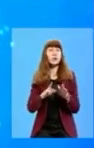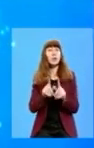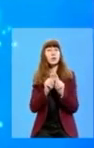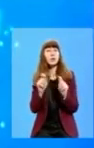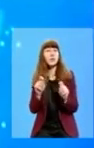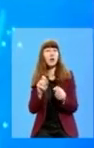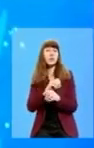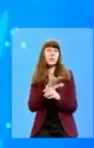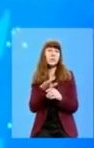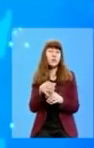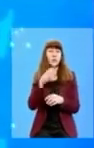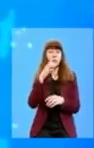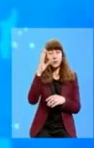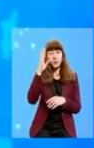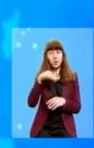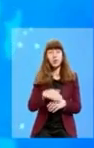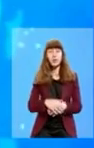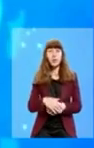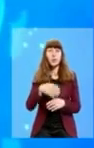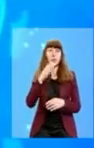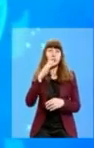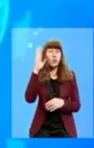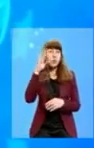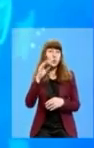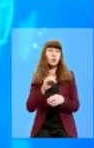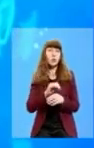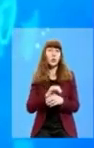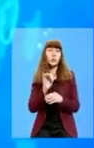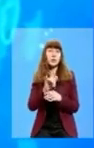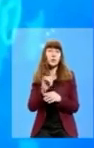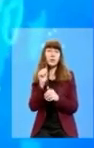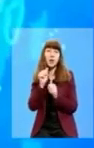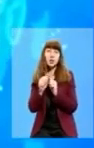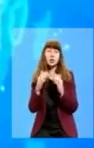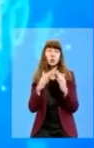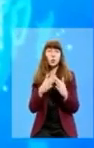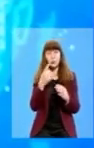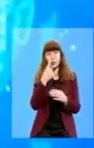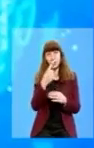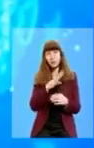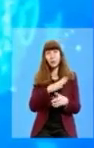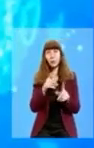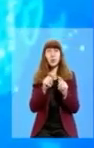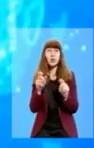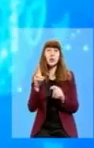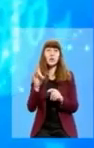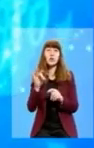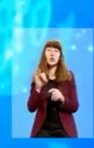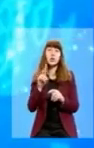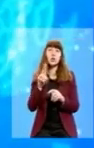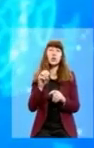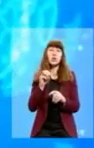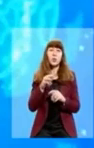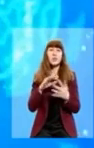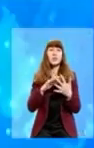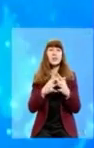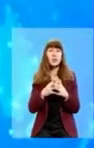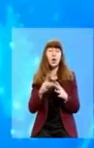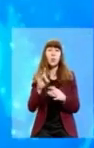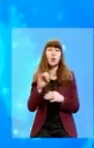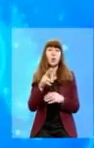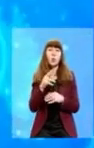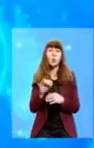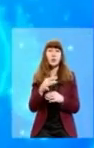появляются централизованные водоснабжения питьевую воду проводят в каждый дом на днях водопровод запустили в новонежинском сельском округе